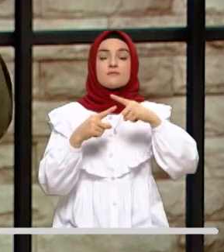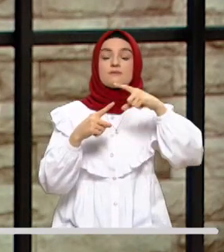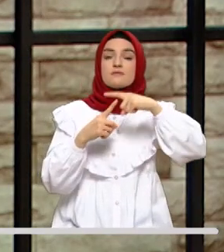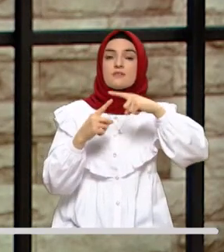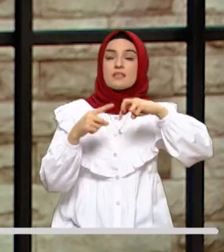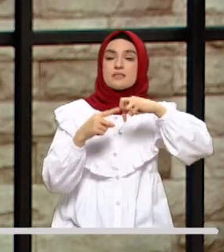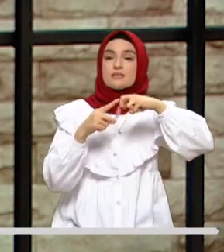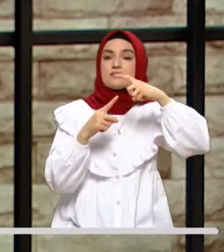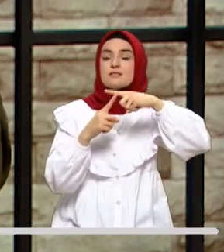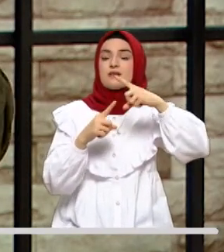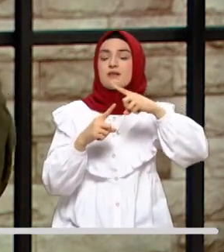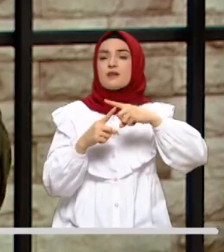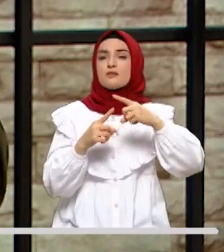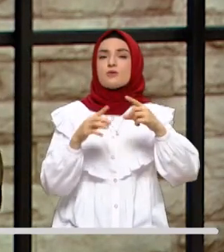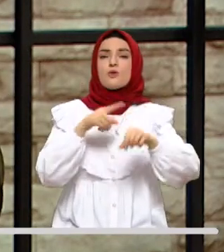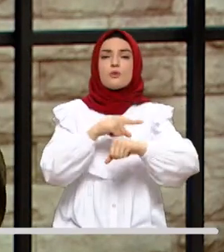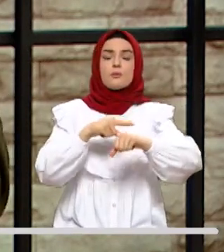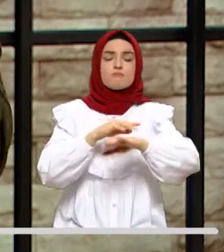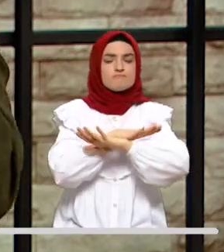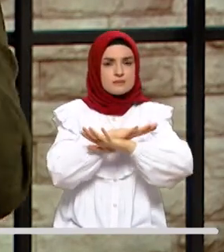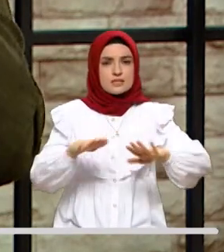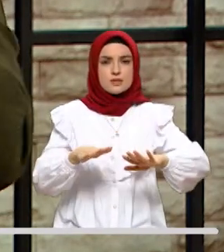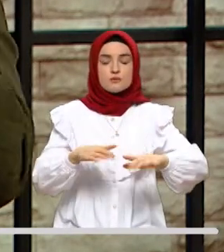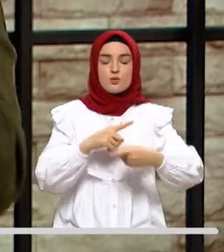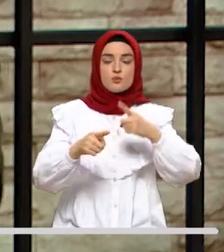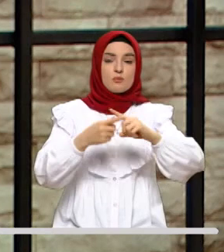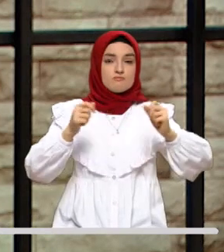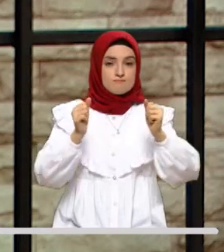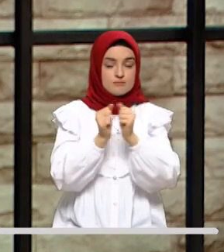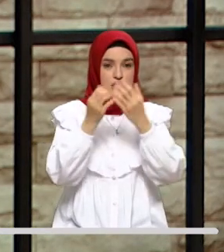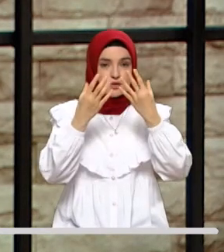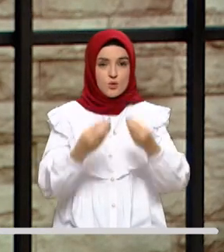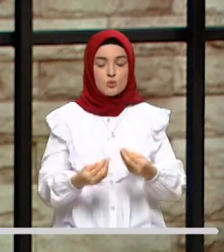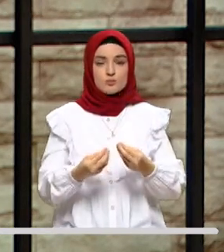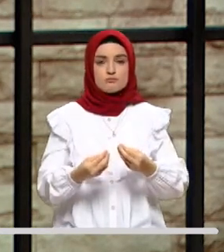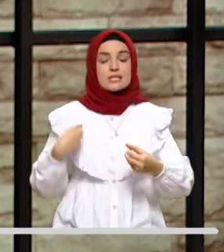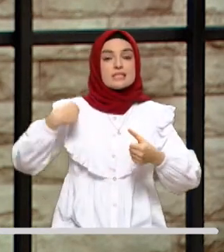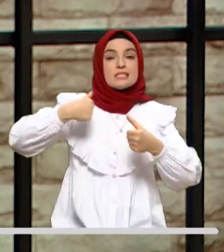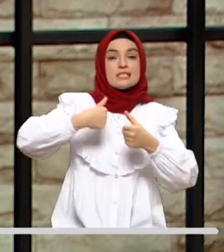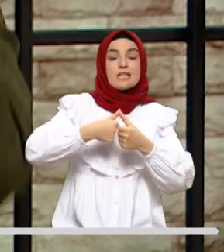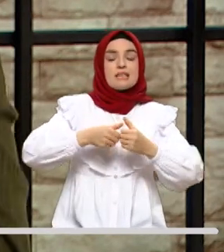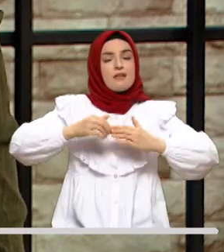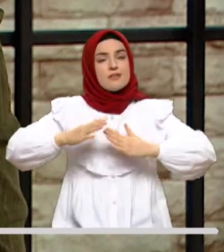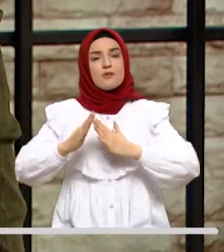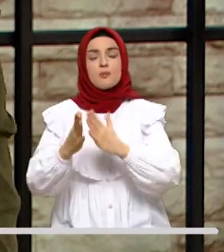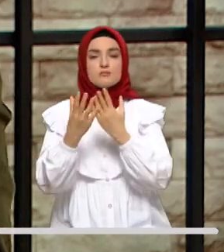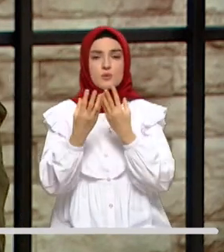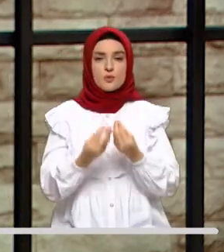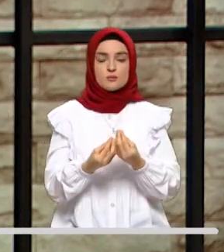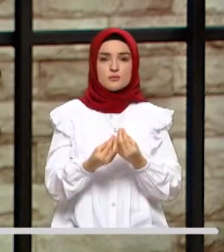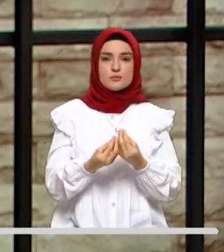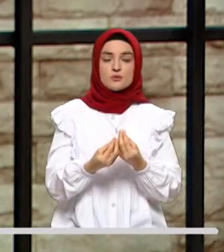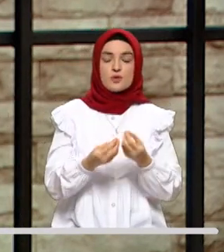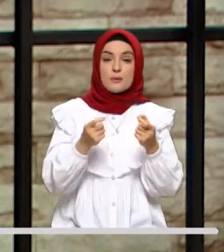bitirmiş. Osmanlı'daki birlik sağlanmış, yeniden bir devletin devamlılığı gelmiş. Hı hı. Balkanlarda